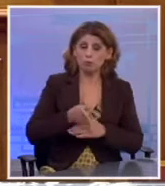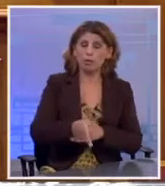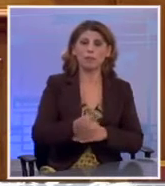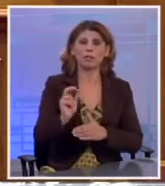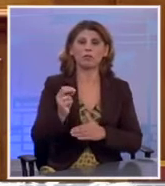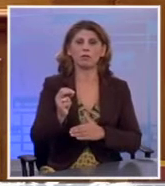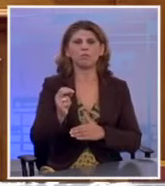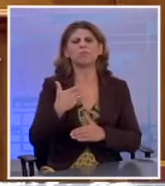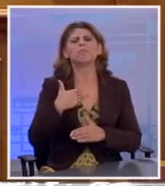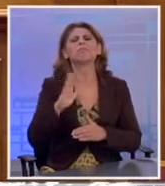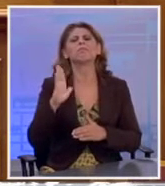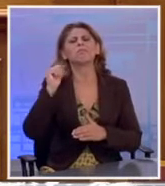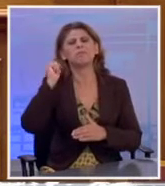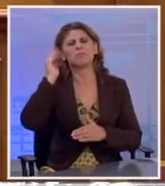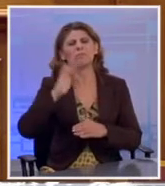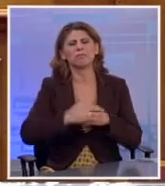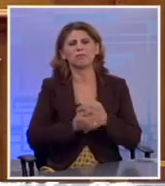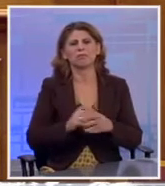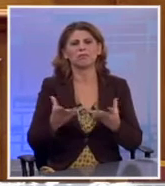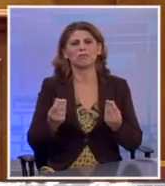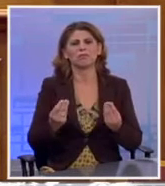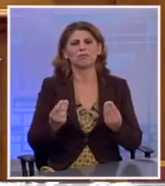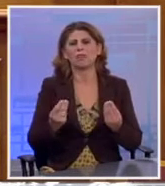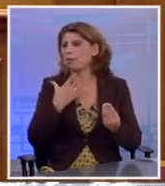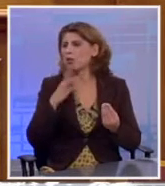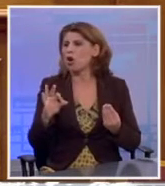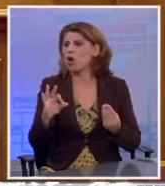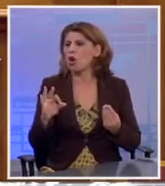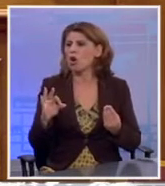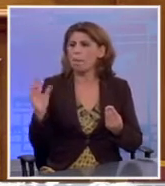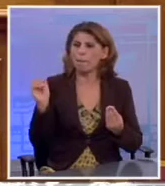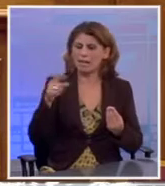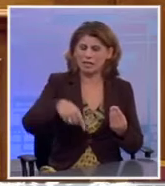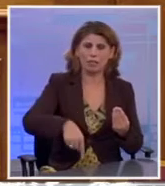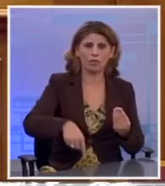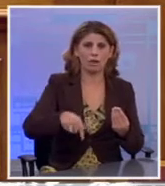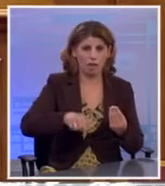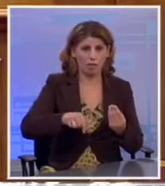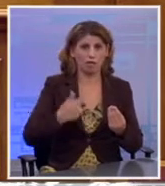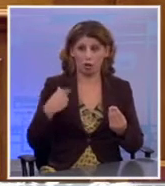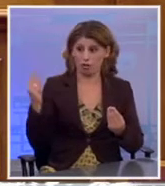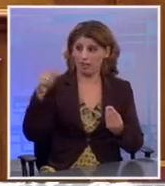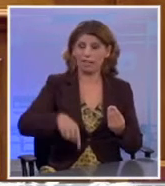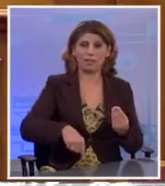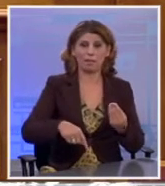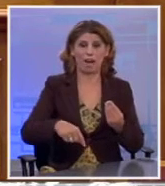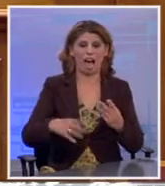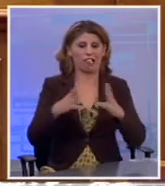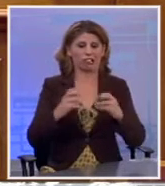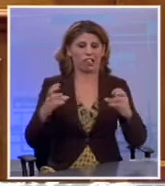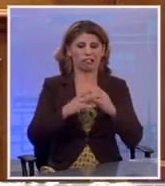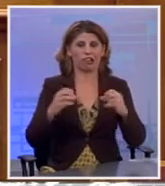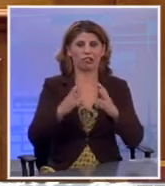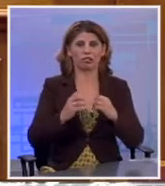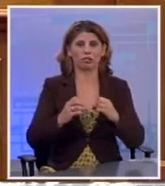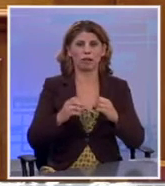δεν λογαριάζουμε πολύ το λόγο που μας αποστέλει ο κόσμος. Δεν μας αποστέλει για να κάνουμε καυγάδες. Μας αποστέλει για να